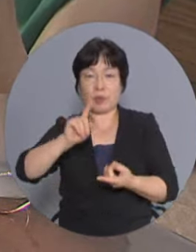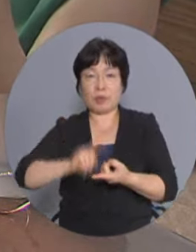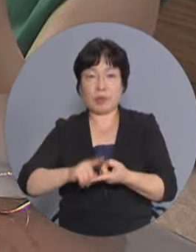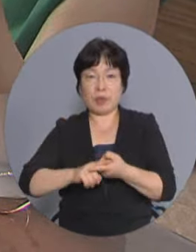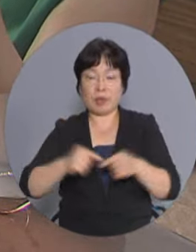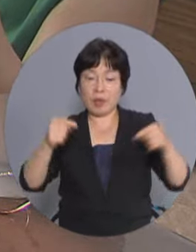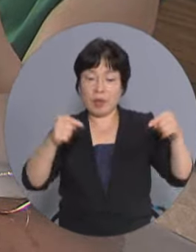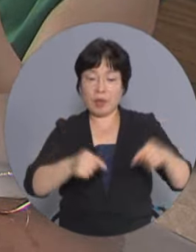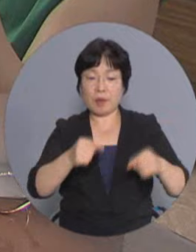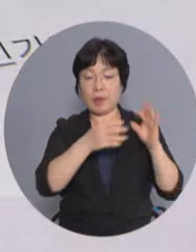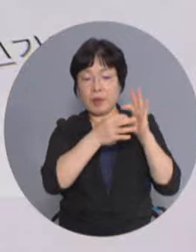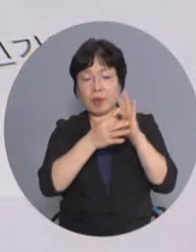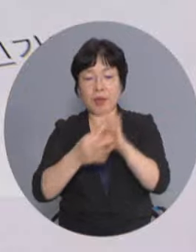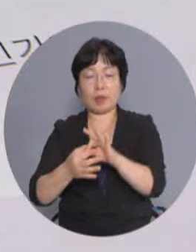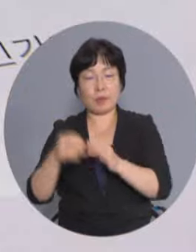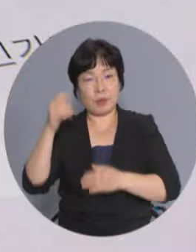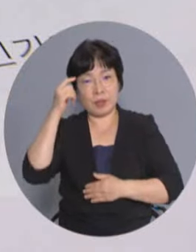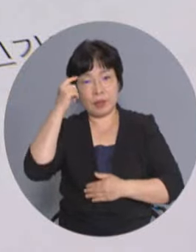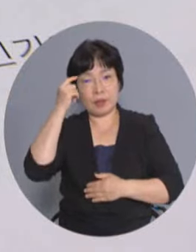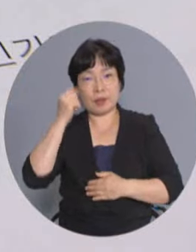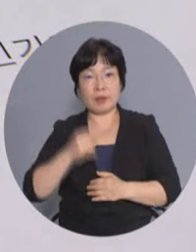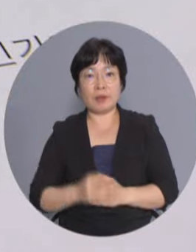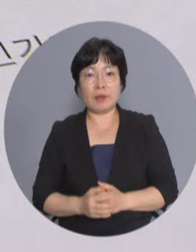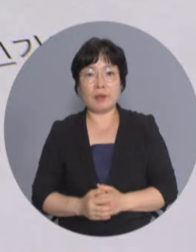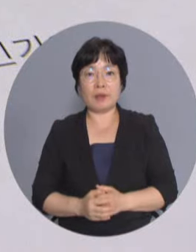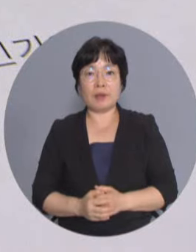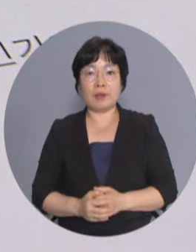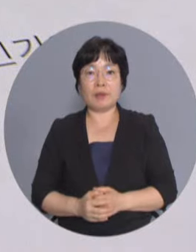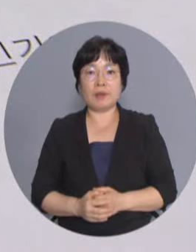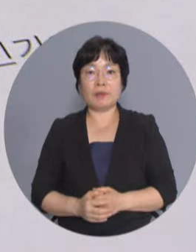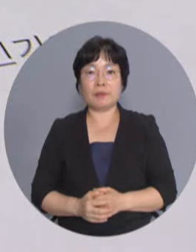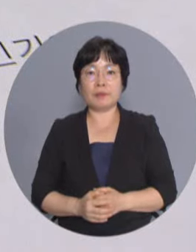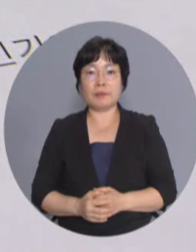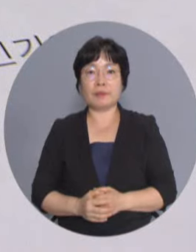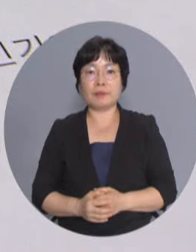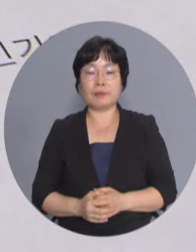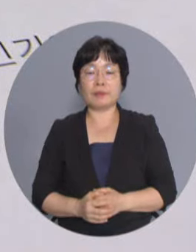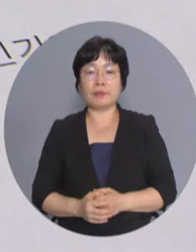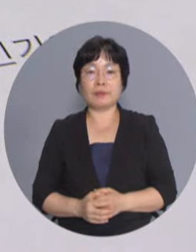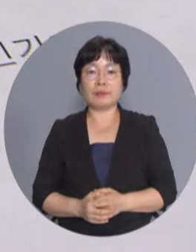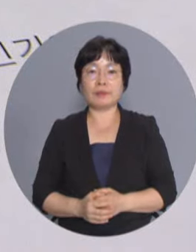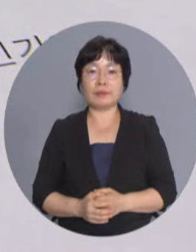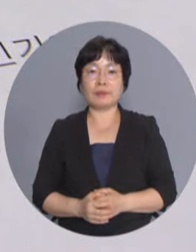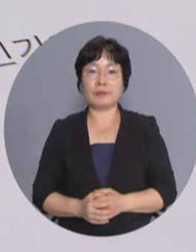협의를 이어가겠다고 밝혔습니다. MBC 뉴스 유민호입니다.